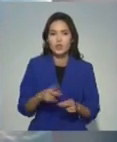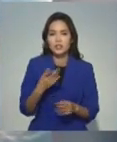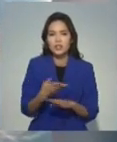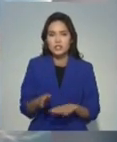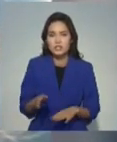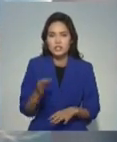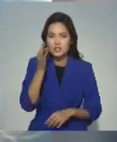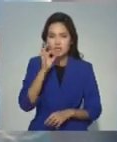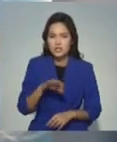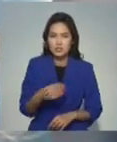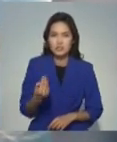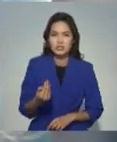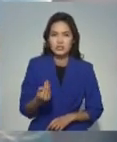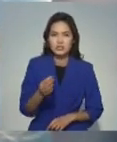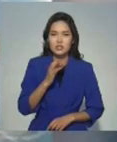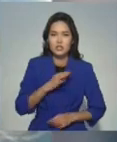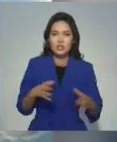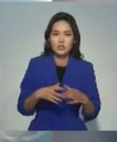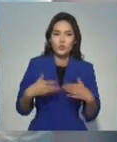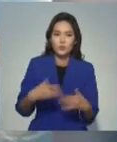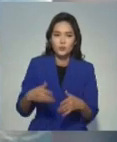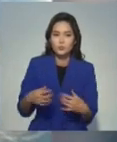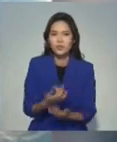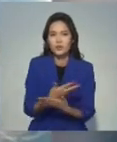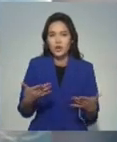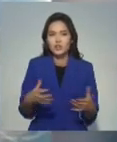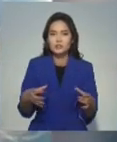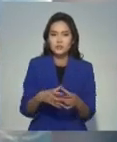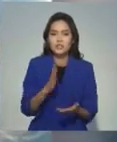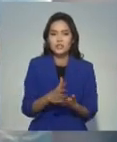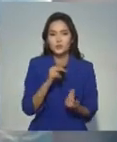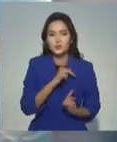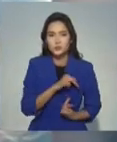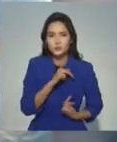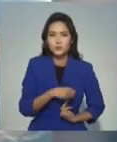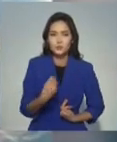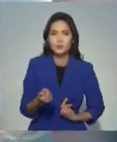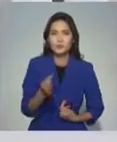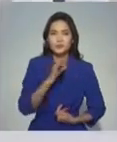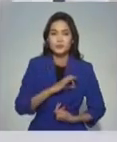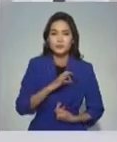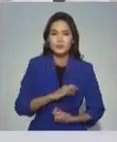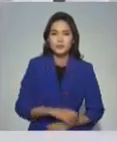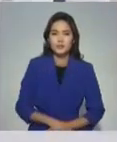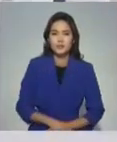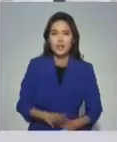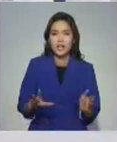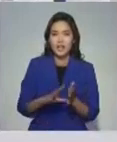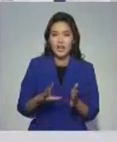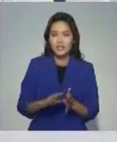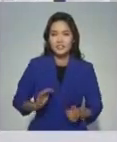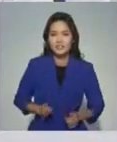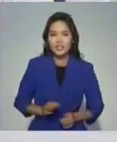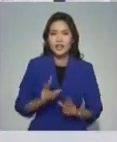партия и две маленьких партии, а будут находиться разные партии, которые, в принципе, будут иметь разные цели. Электоральная